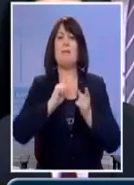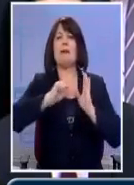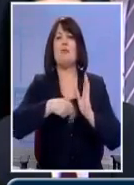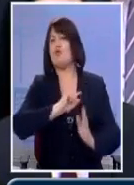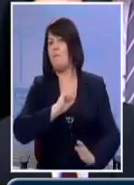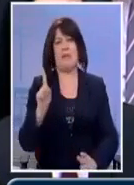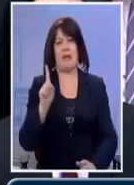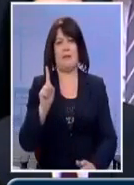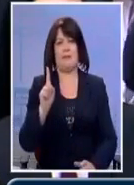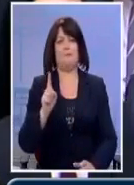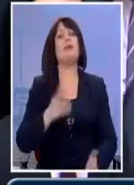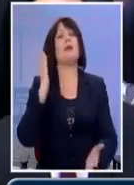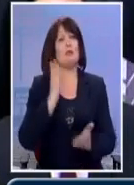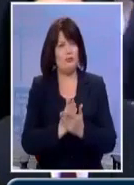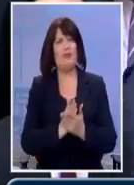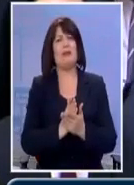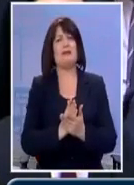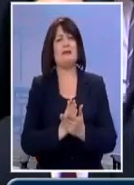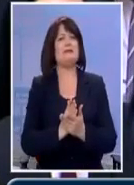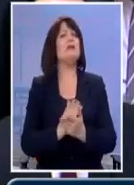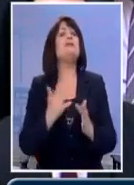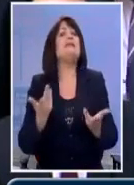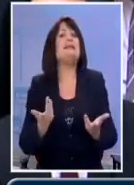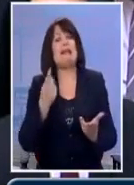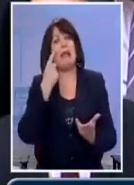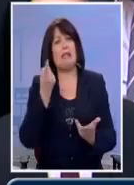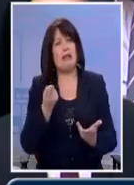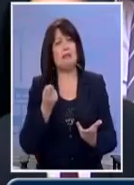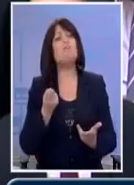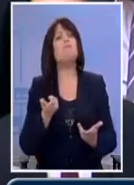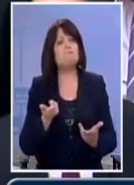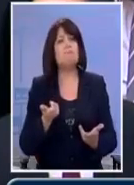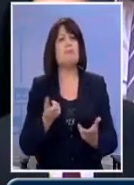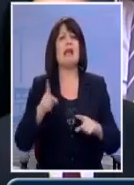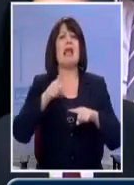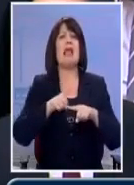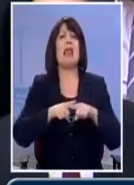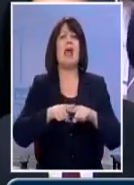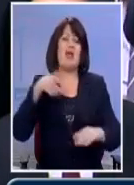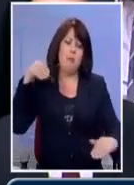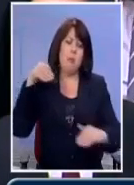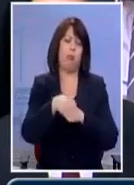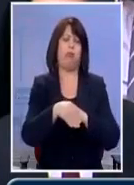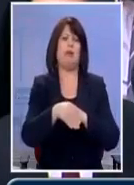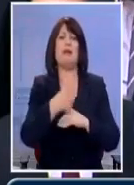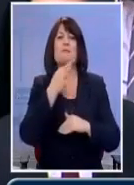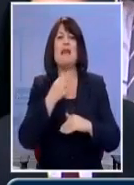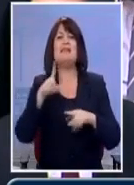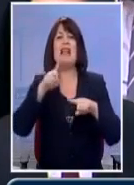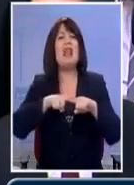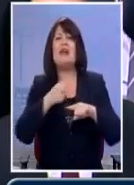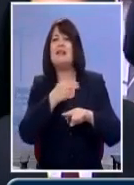μνημονίου και επέλεξε ακόμη και την περίπτωση να πάει η Ελλάδα στα βράχια. Ένας βράχος είναι η